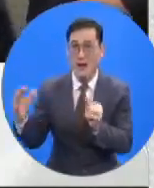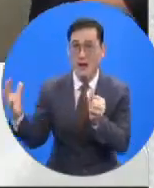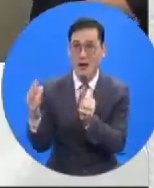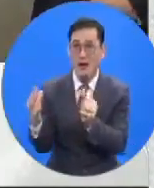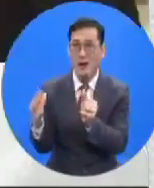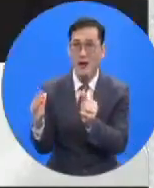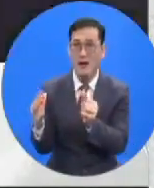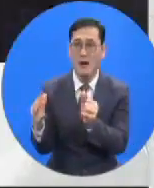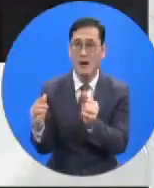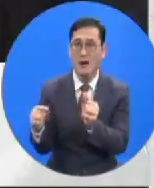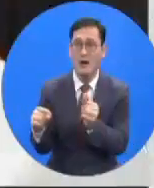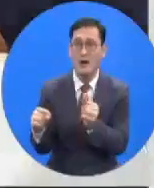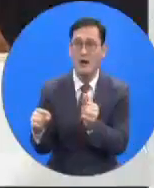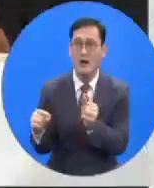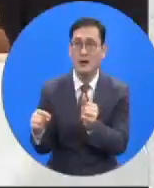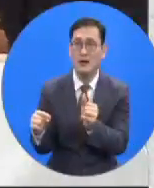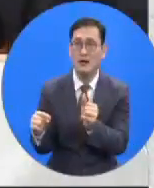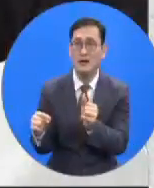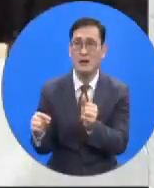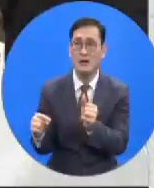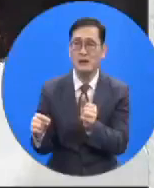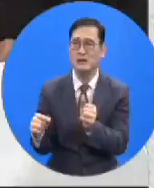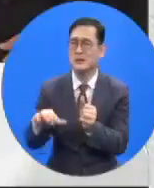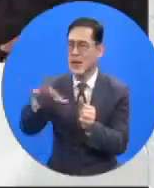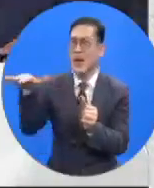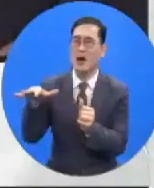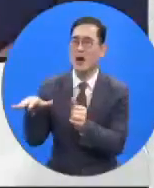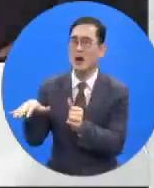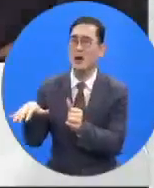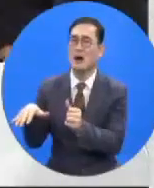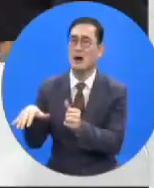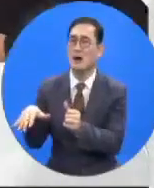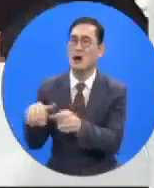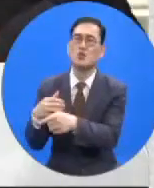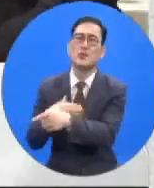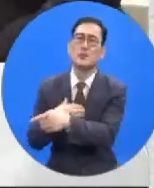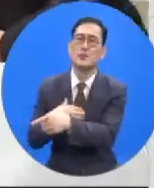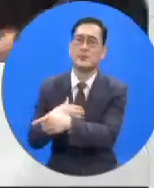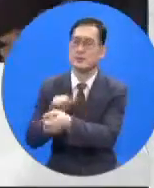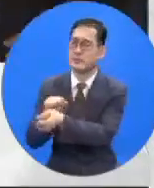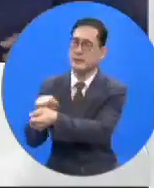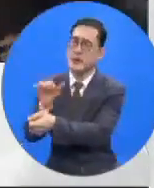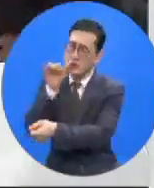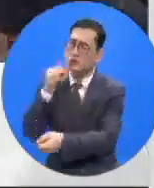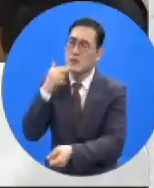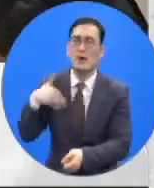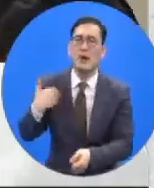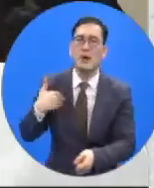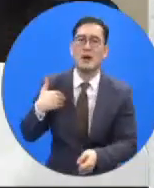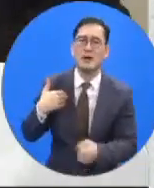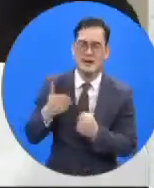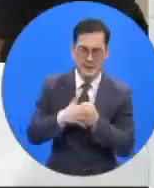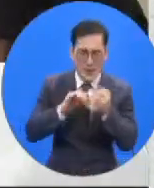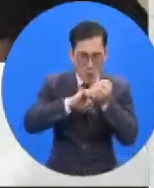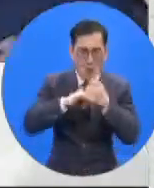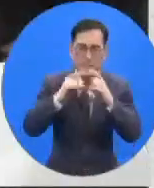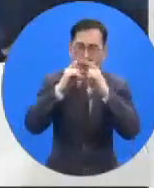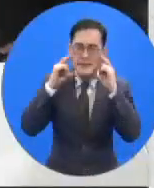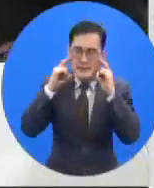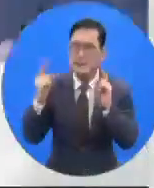가장 위험률이 높은 분들이 남아 이제 그럴수록 반드시 아스카를 쓰고 저런 뭐임 일수록